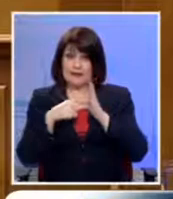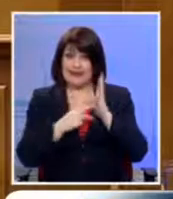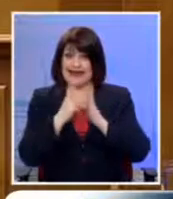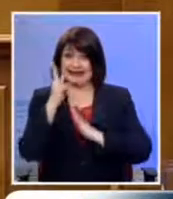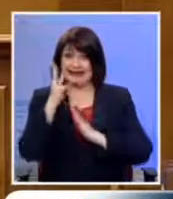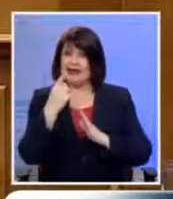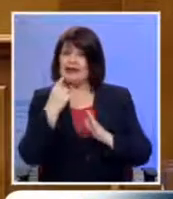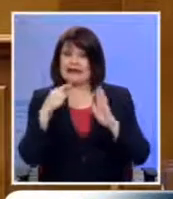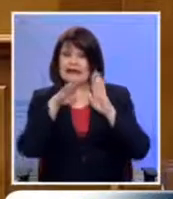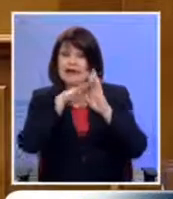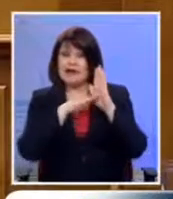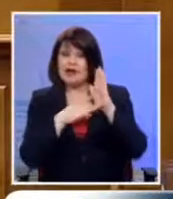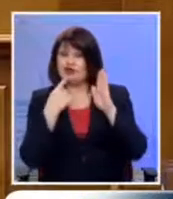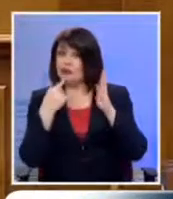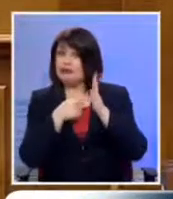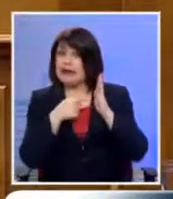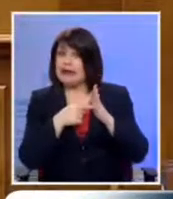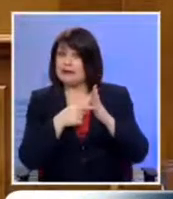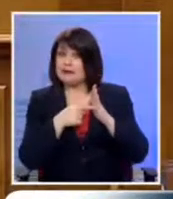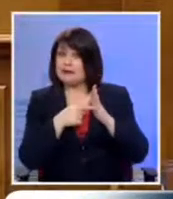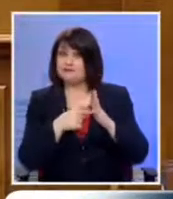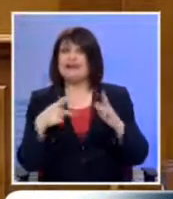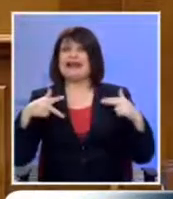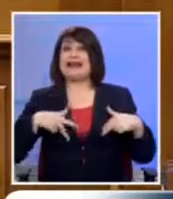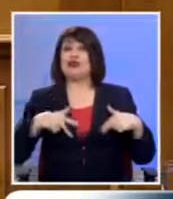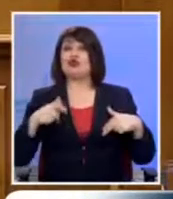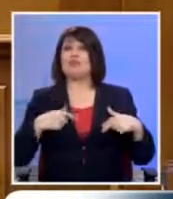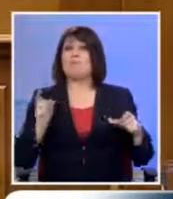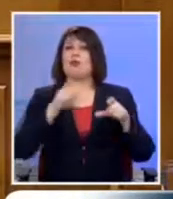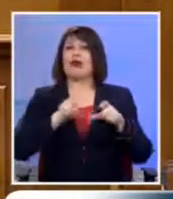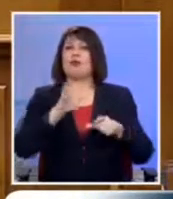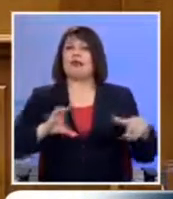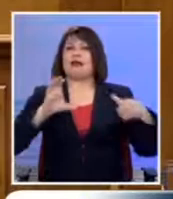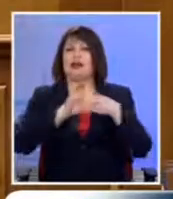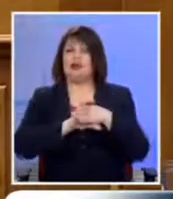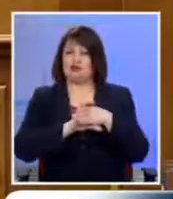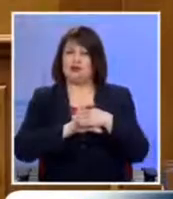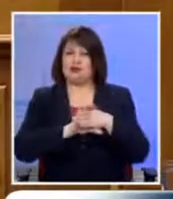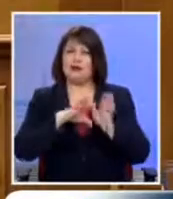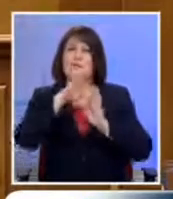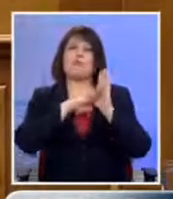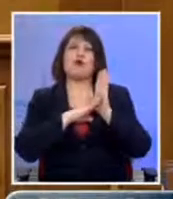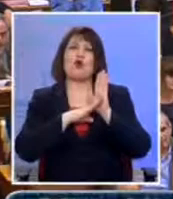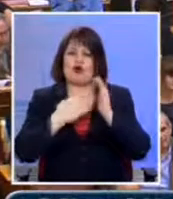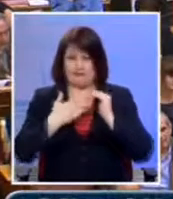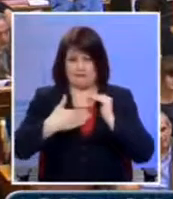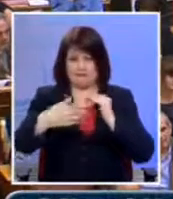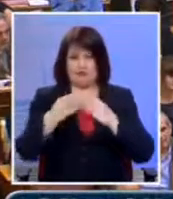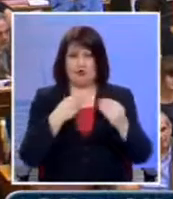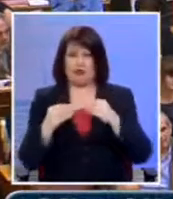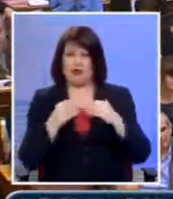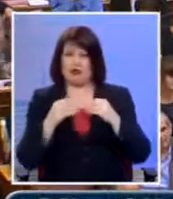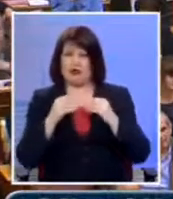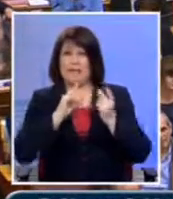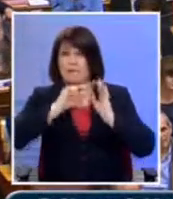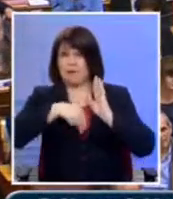2013, ο οποίος τονίζει: ένα κράτος μέλος που έχει γίνει αντικείμενο ενός προγράμματος μακροοικονομικής προσαρμογής,